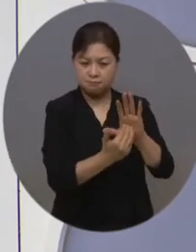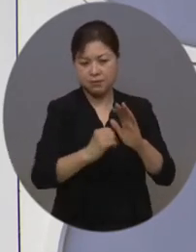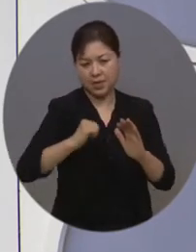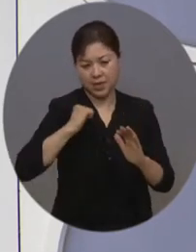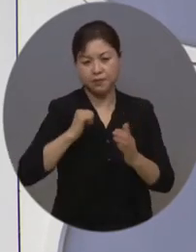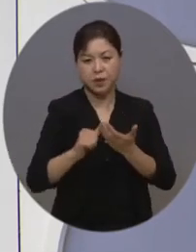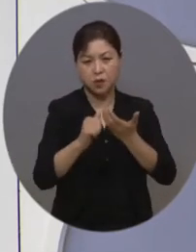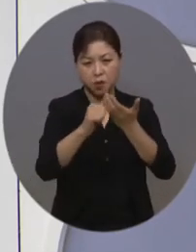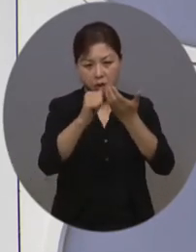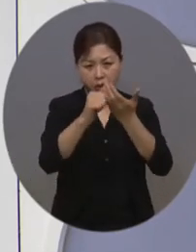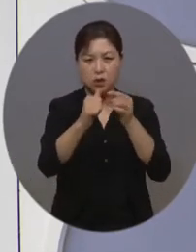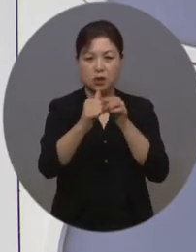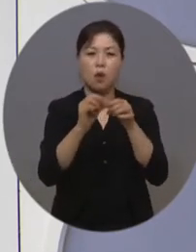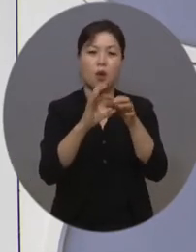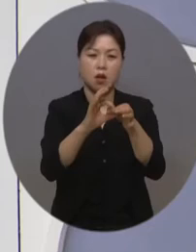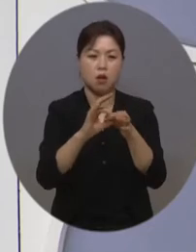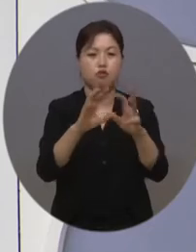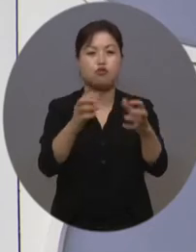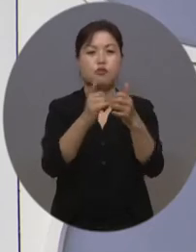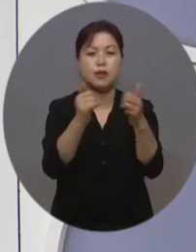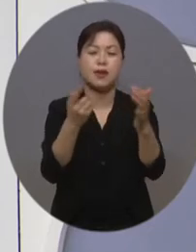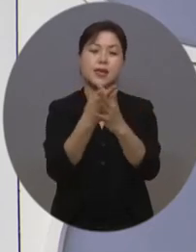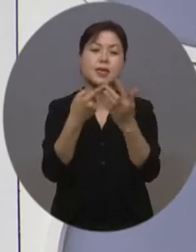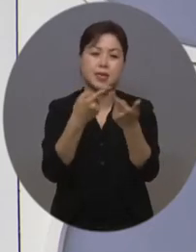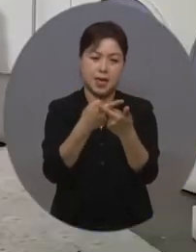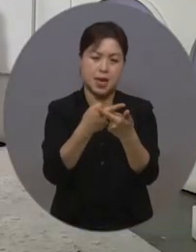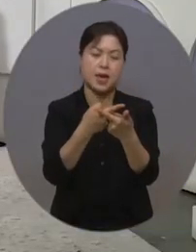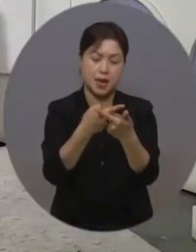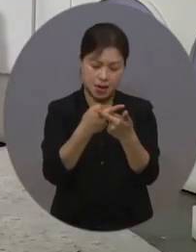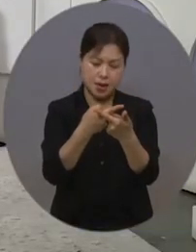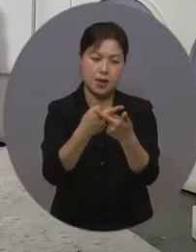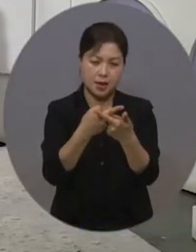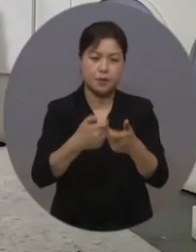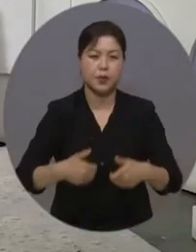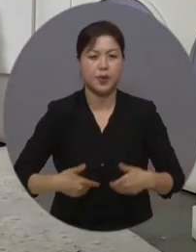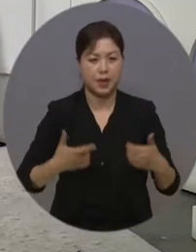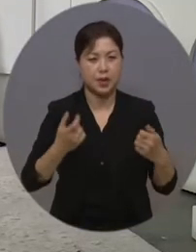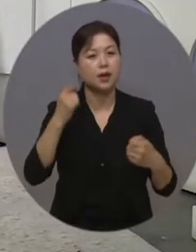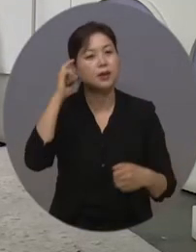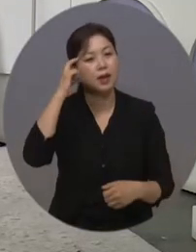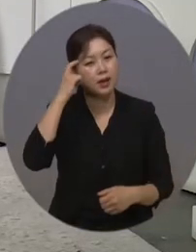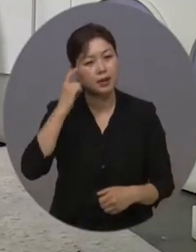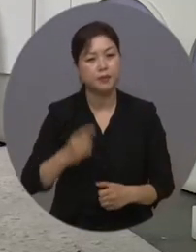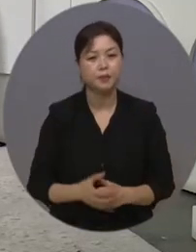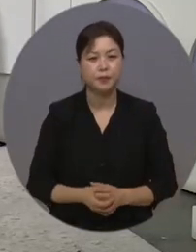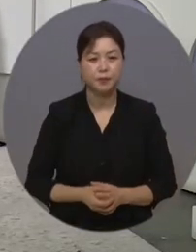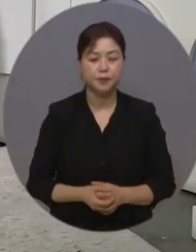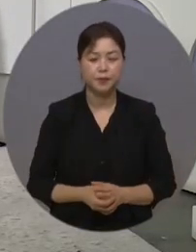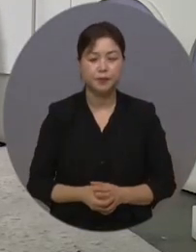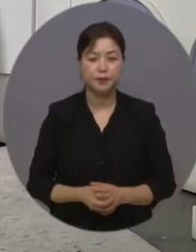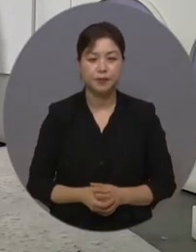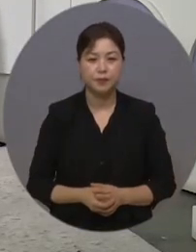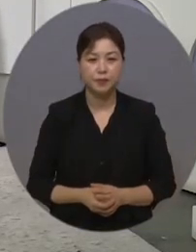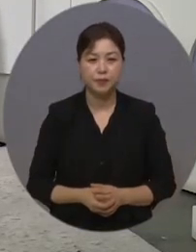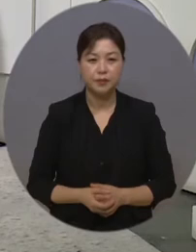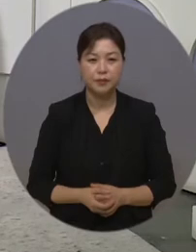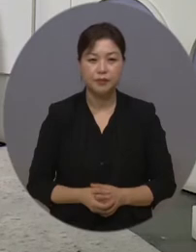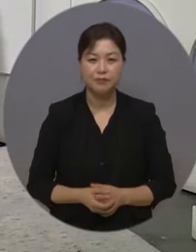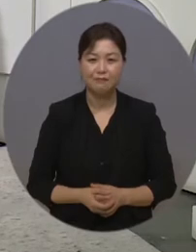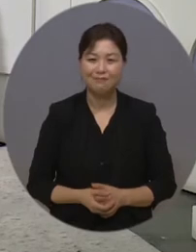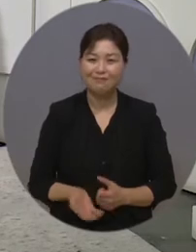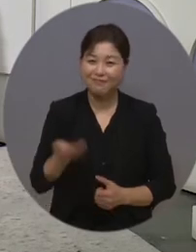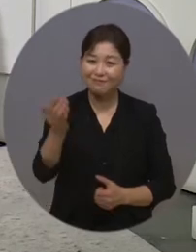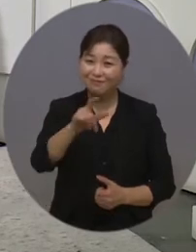이해를 시켜야 되겠다. 저는 그 생각을 꼭 드리고 싶습니다. 네. 이제 너무 이제